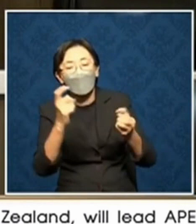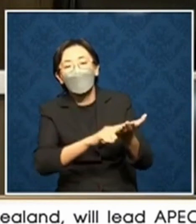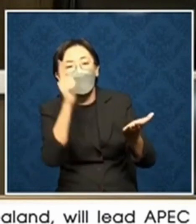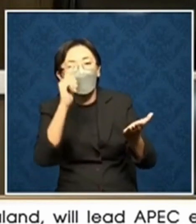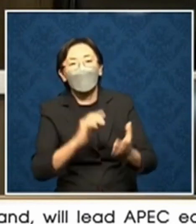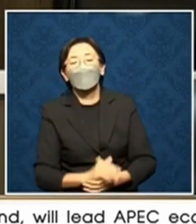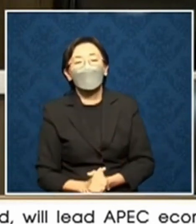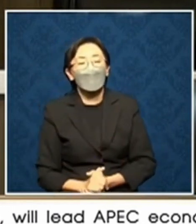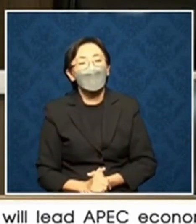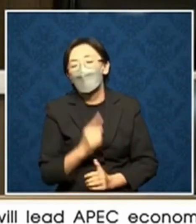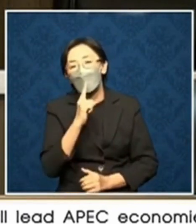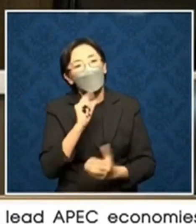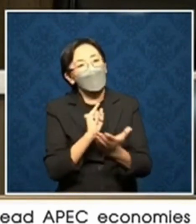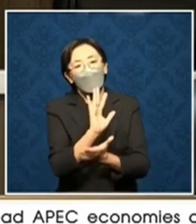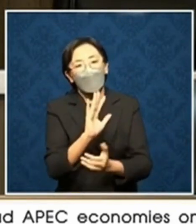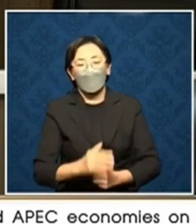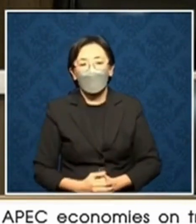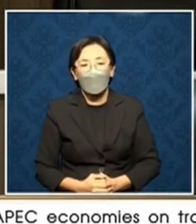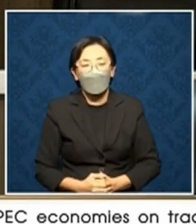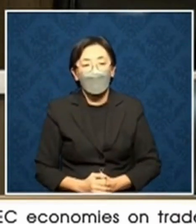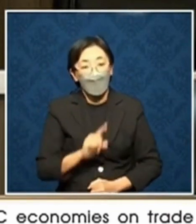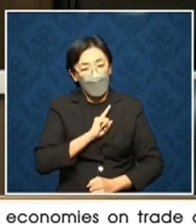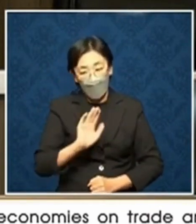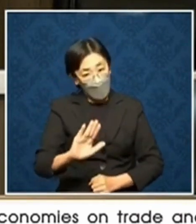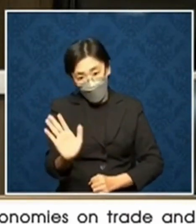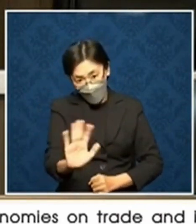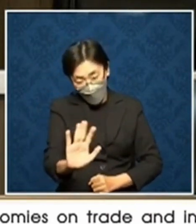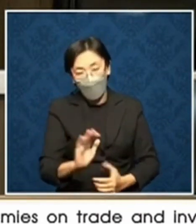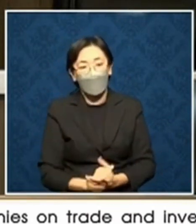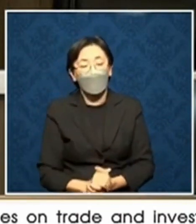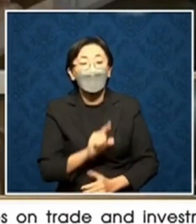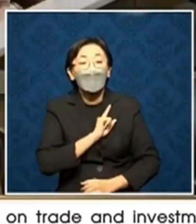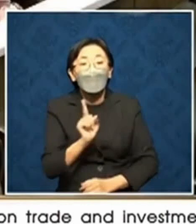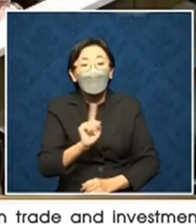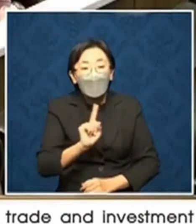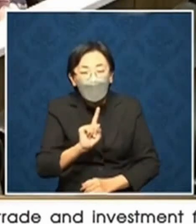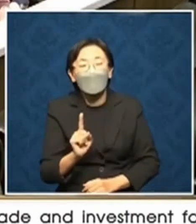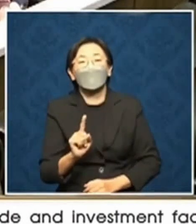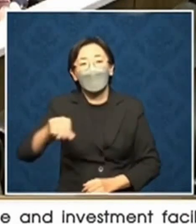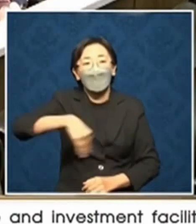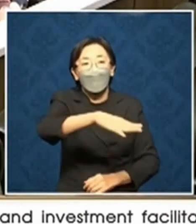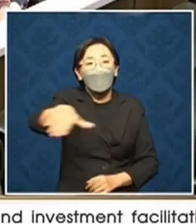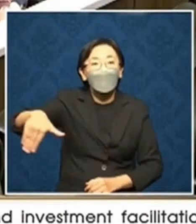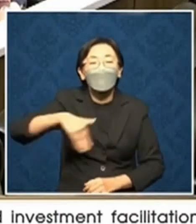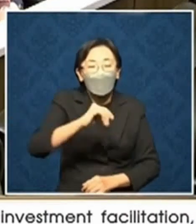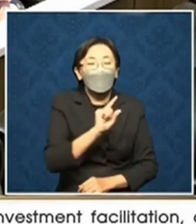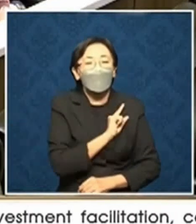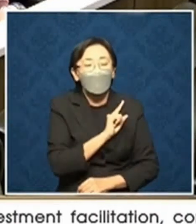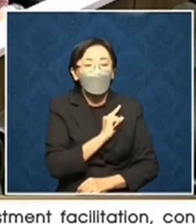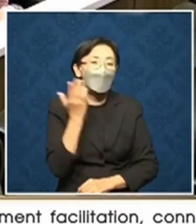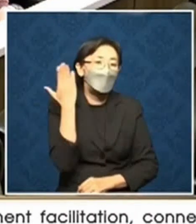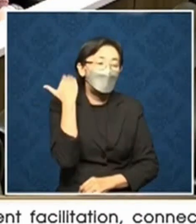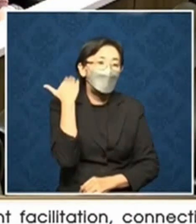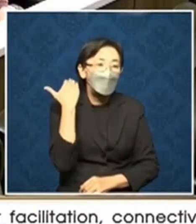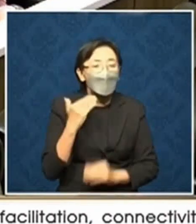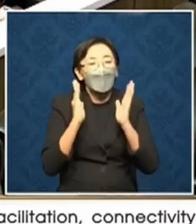ผมว่าไม่ถูกครับไม่ใช่หน้าที่ของท่านหน้าที่ของท่านคือไปเข้ากระบวนการนะเมื่อวานมีผ